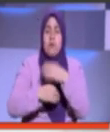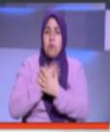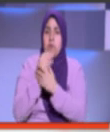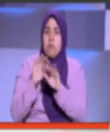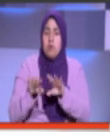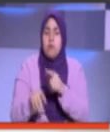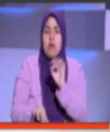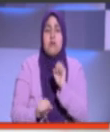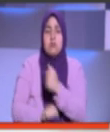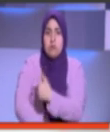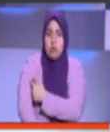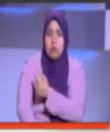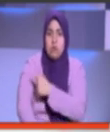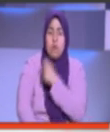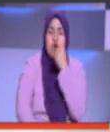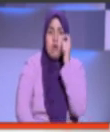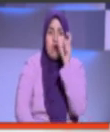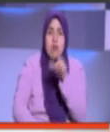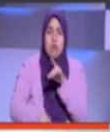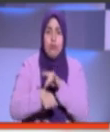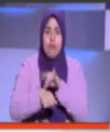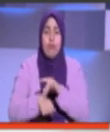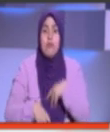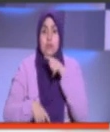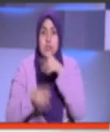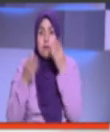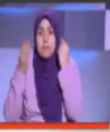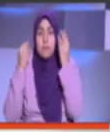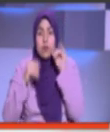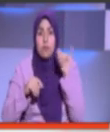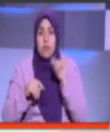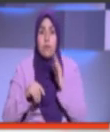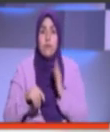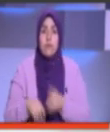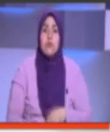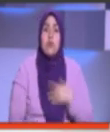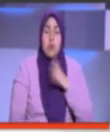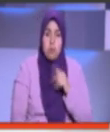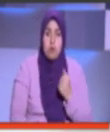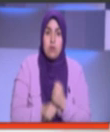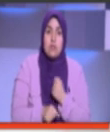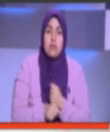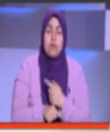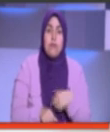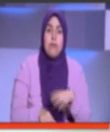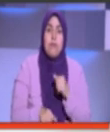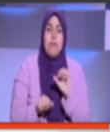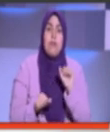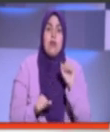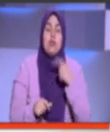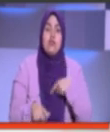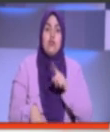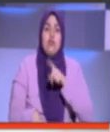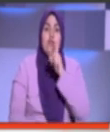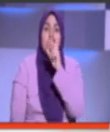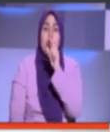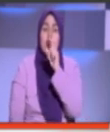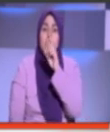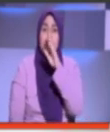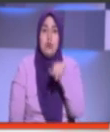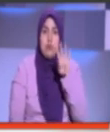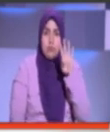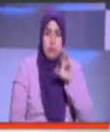بالممرضين والأطباء. هل هذه معلومة، يعني هل سيجتمع مجلس العموم بالفعل في 21 من أبريل، أم